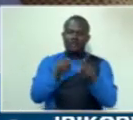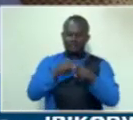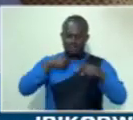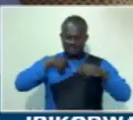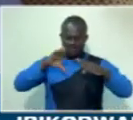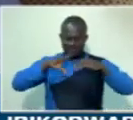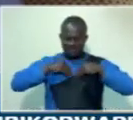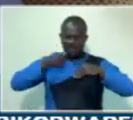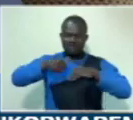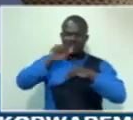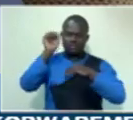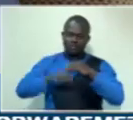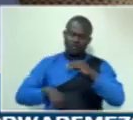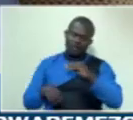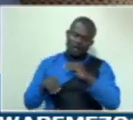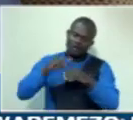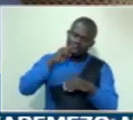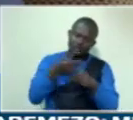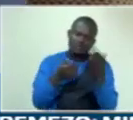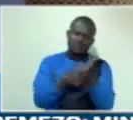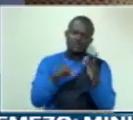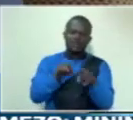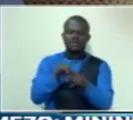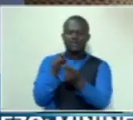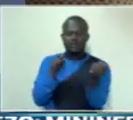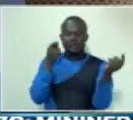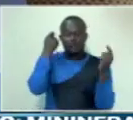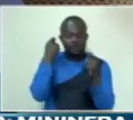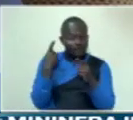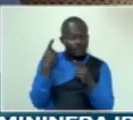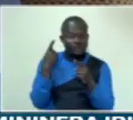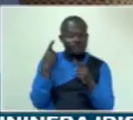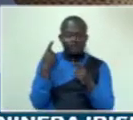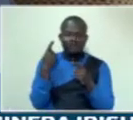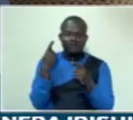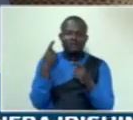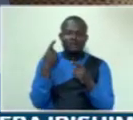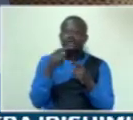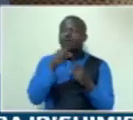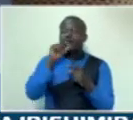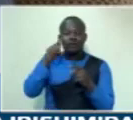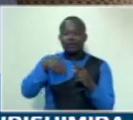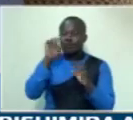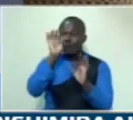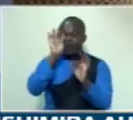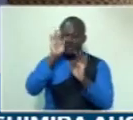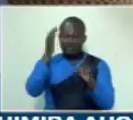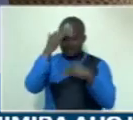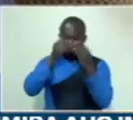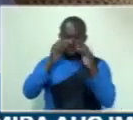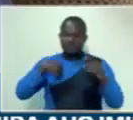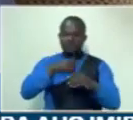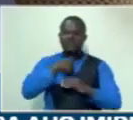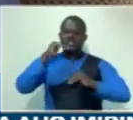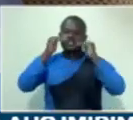ko ariyo yonyine ishobora gusubiza bene ibyo bibazo so urumva rero ntibikaje bibatangaza kuko tuba dufite